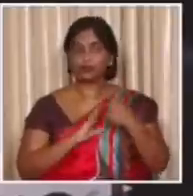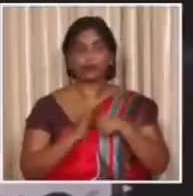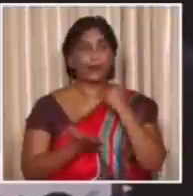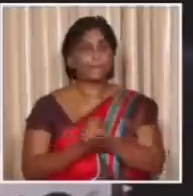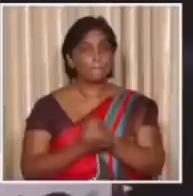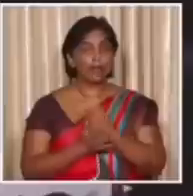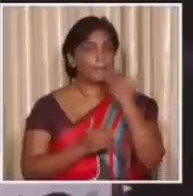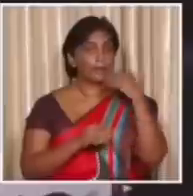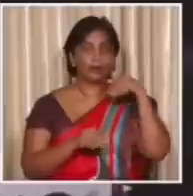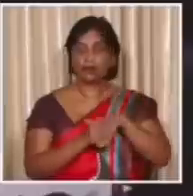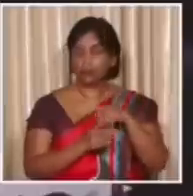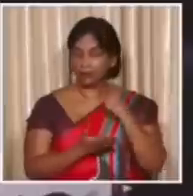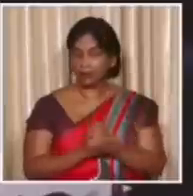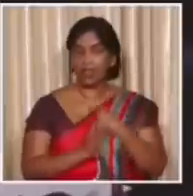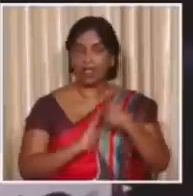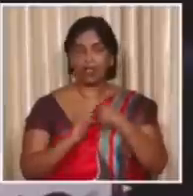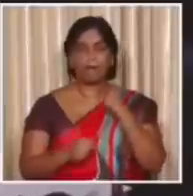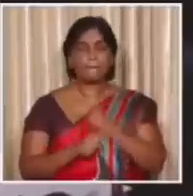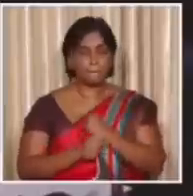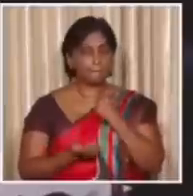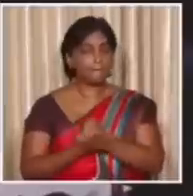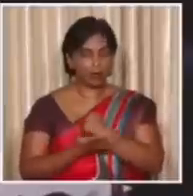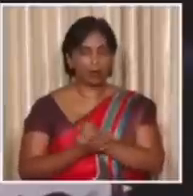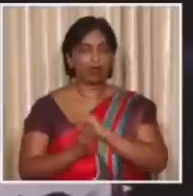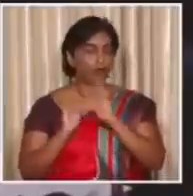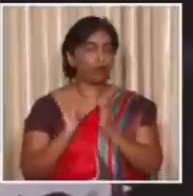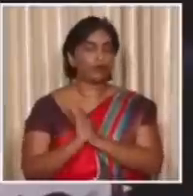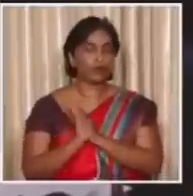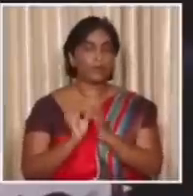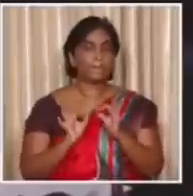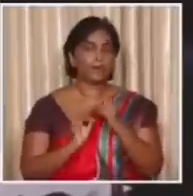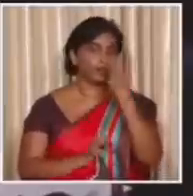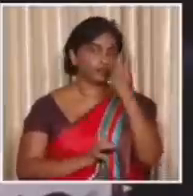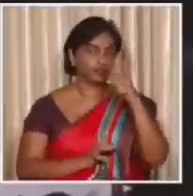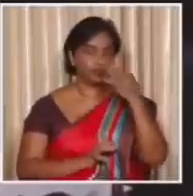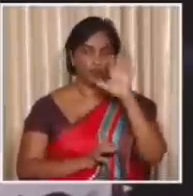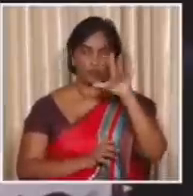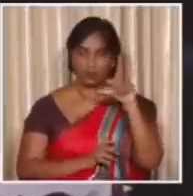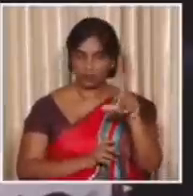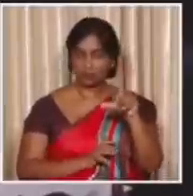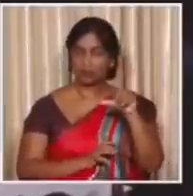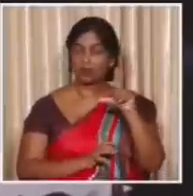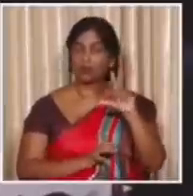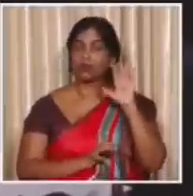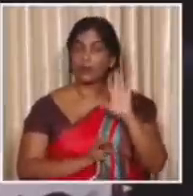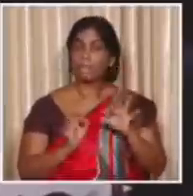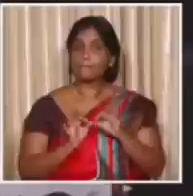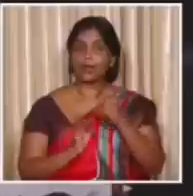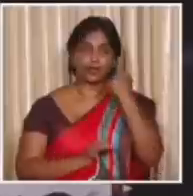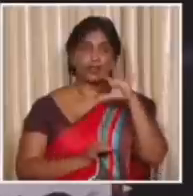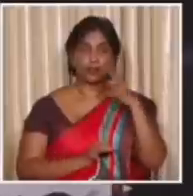සහ මහජන බැංකුව ලංකා බැංකුව ගත්තොත් මුළු තැන්පතු තියෙන්නේ බිලියන 3357යි හැබැයි බිලියන